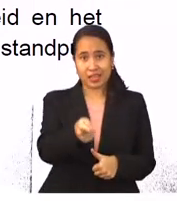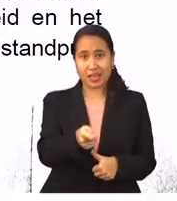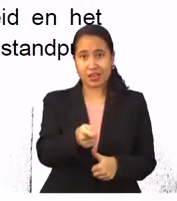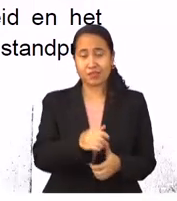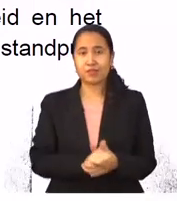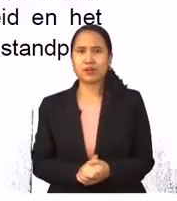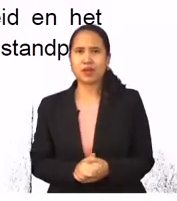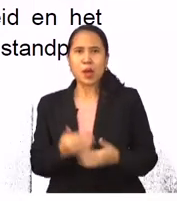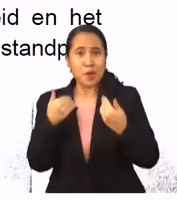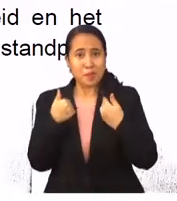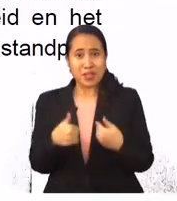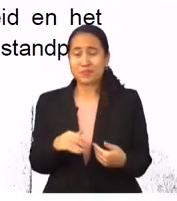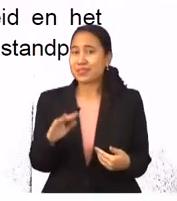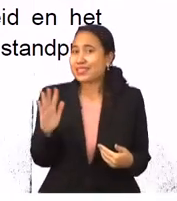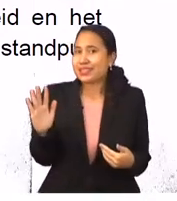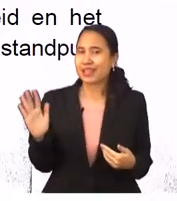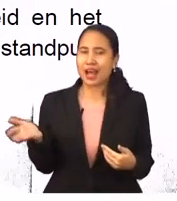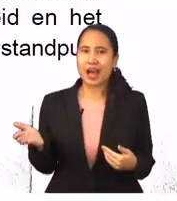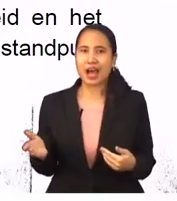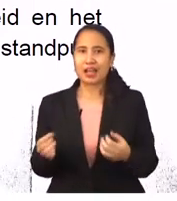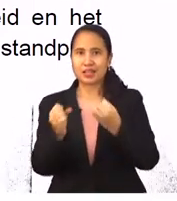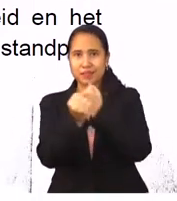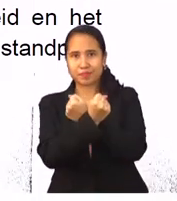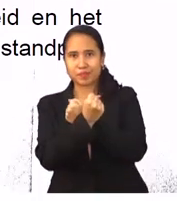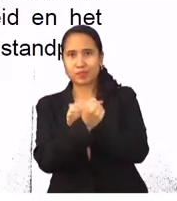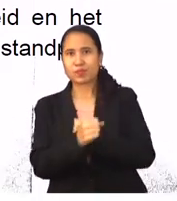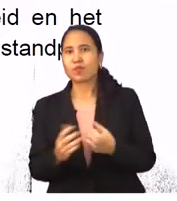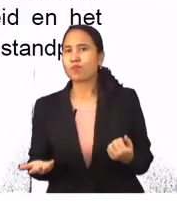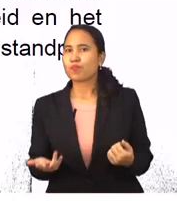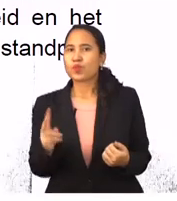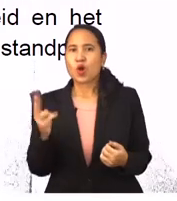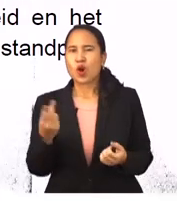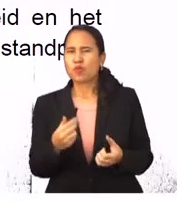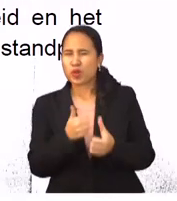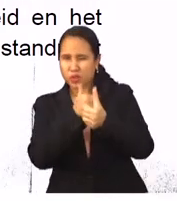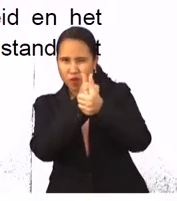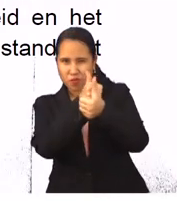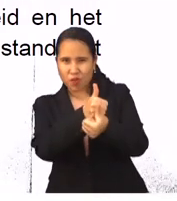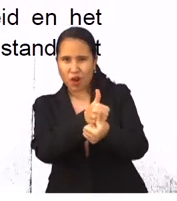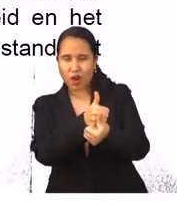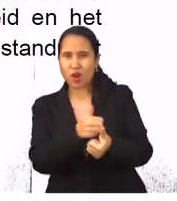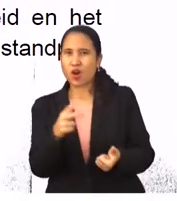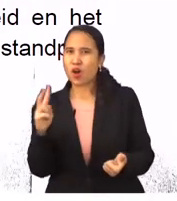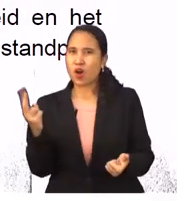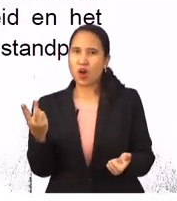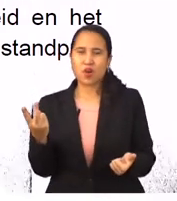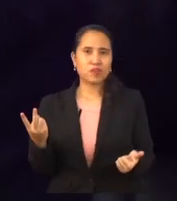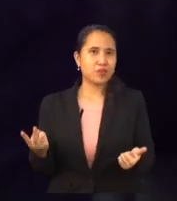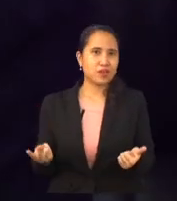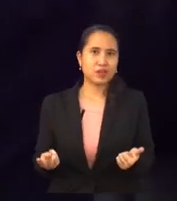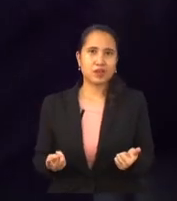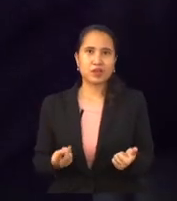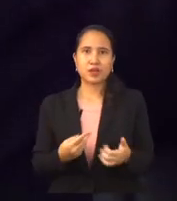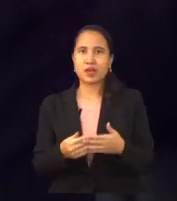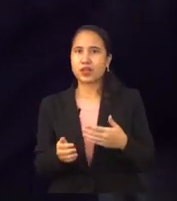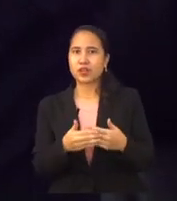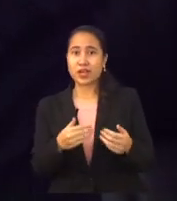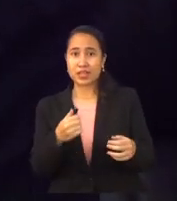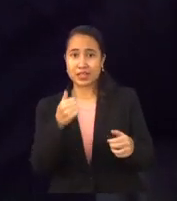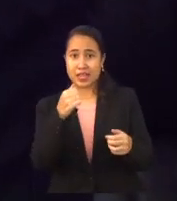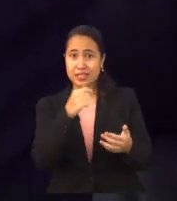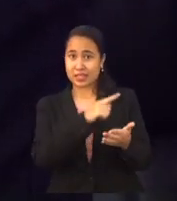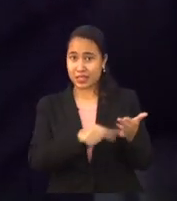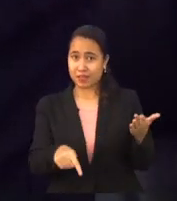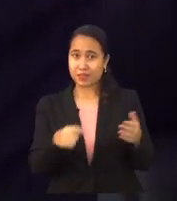nog niet veroordeelden, vervolgden en nog niet vervolgden, bekenden en onbekenden. Een